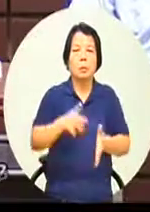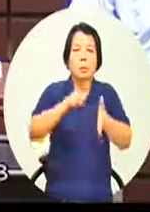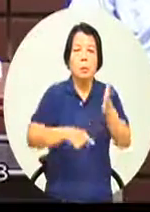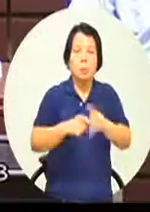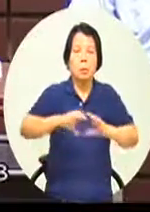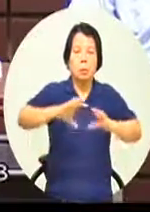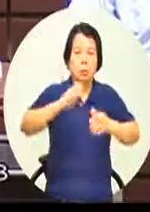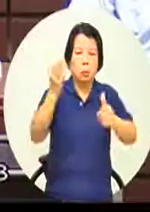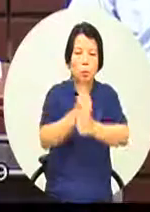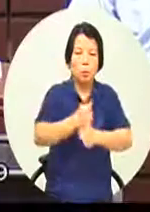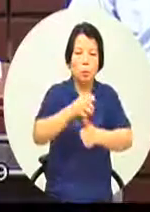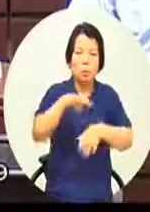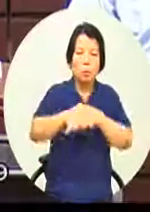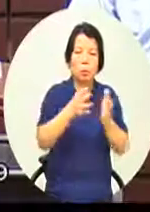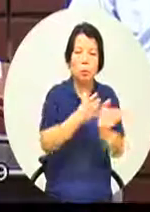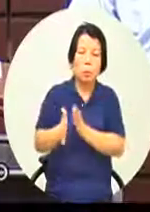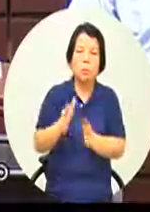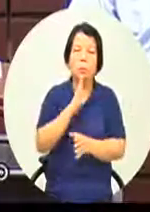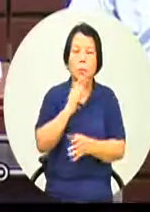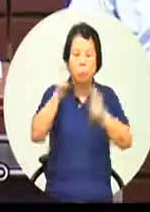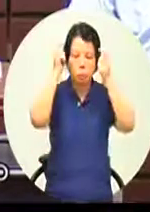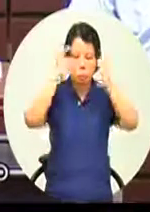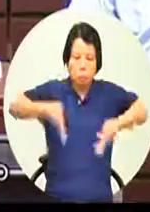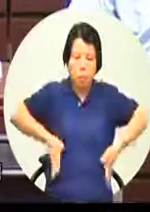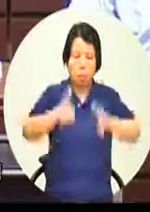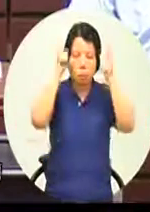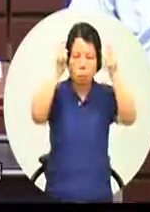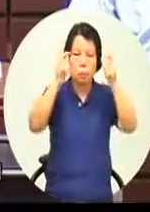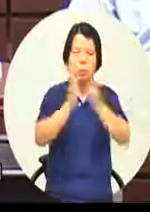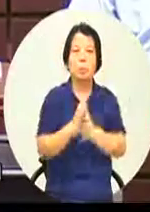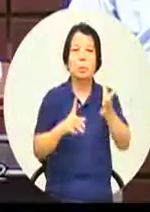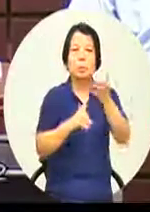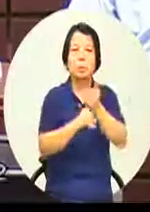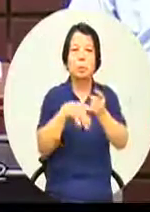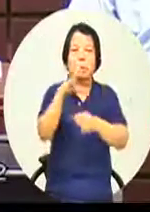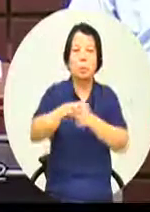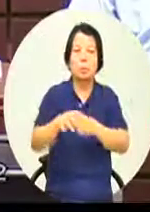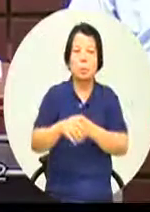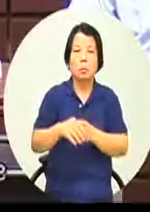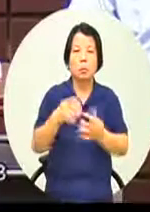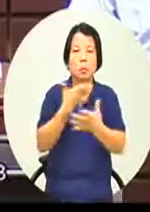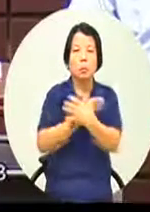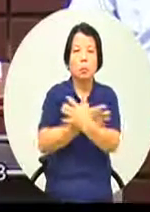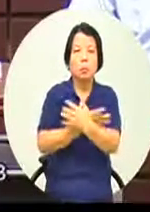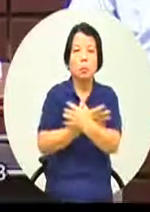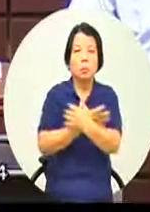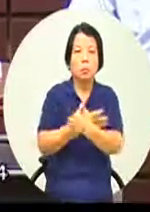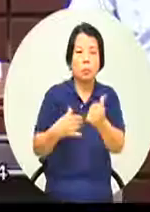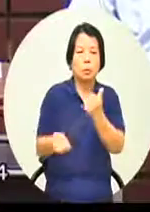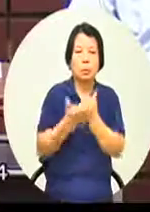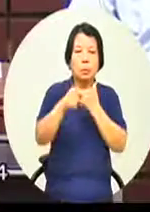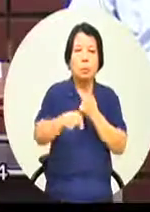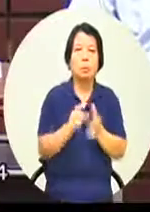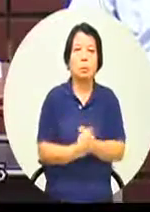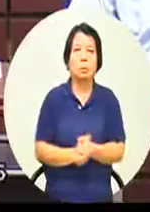高雄人，他是神农奖得主，然后他目前在燕巢有个新日光，然后也